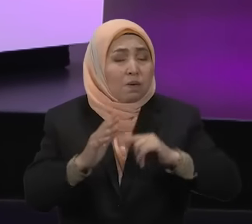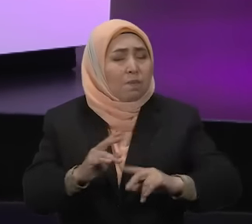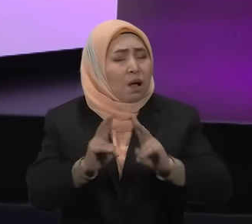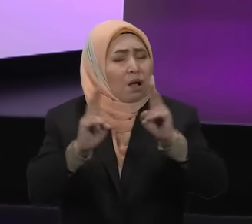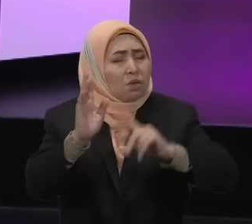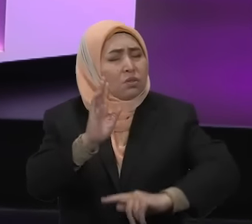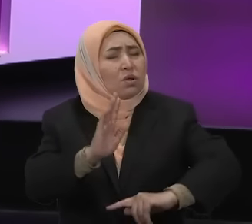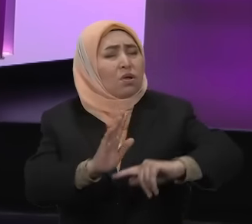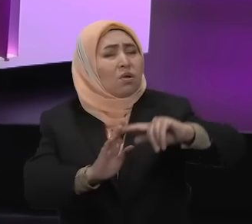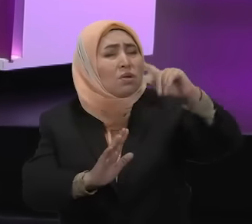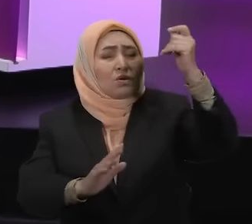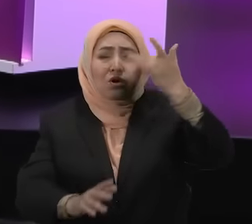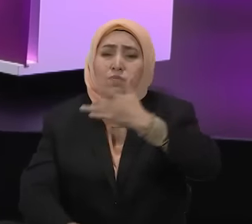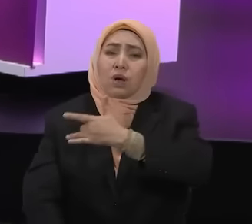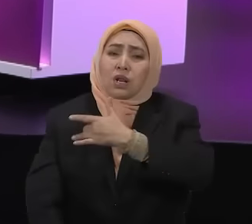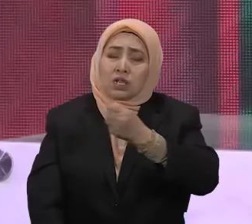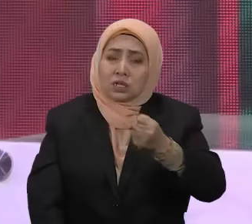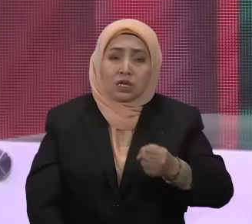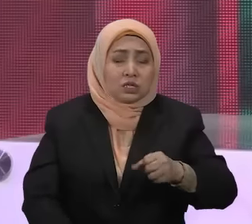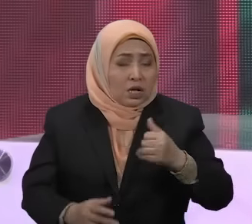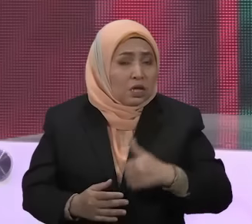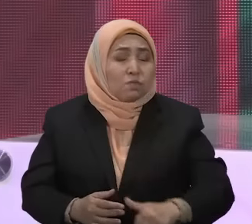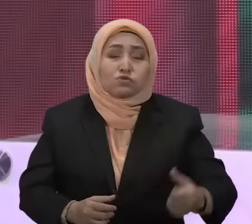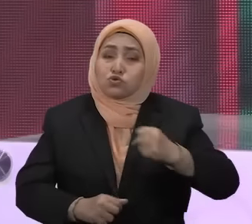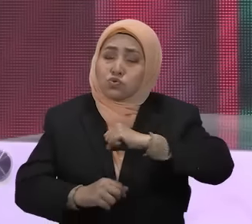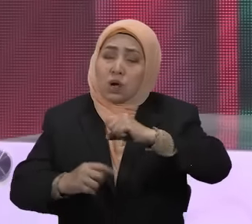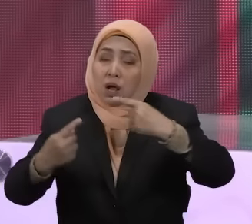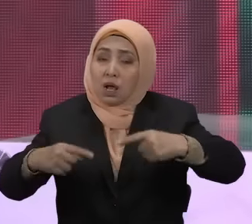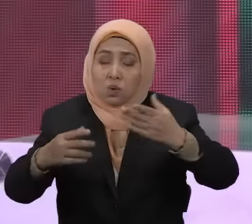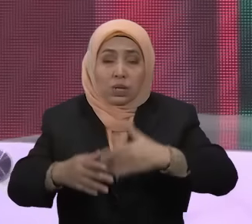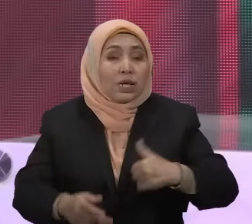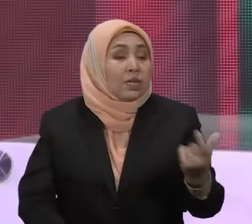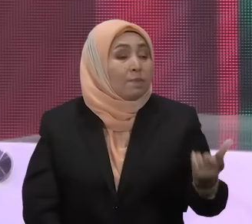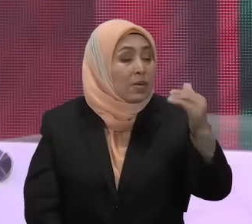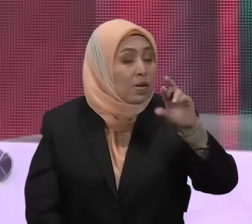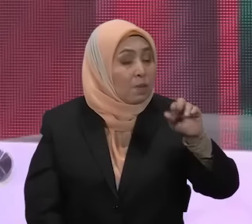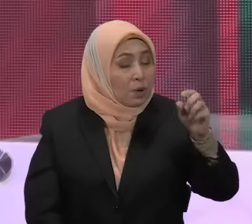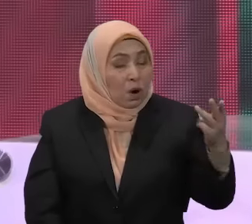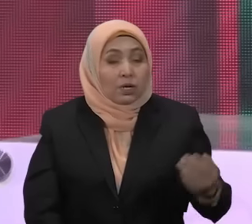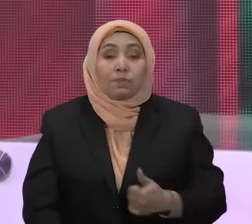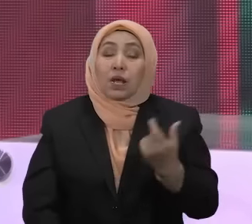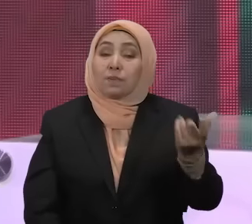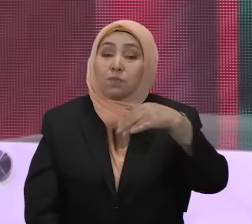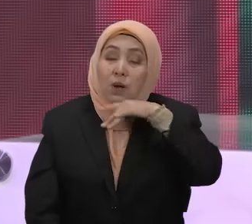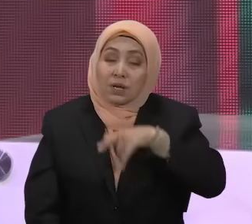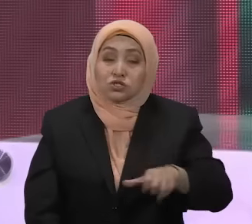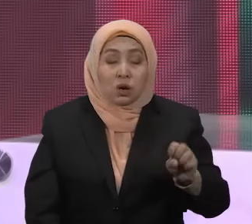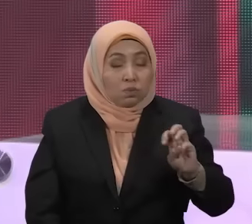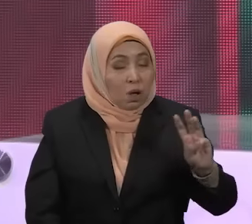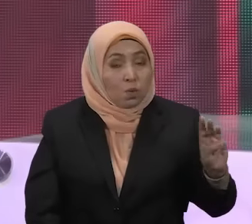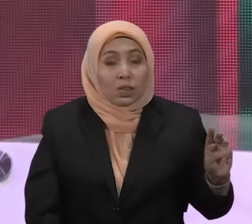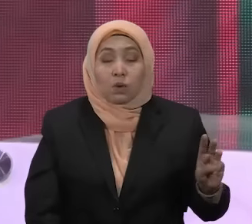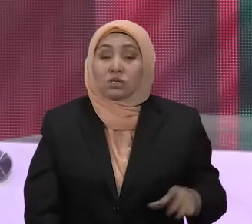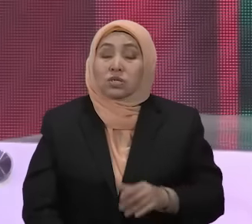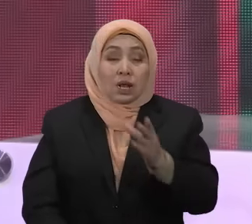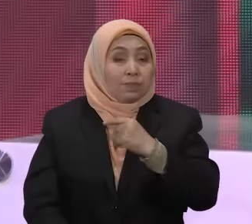puncak kepada keimanan. Ya, keimanan yang diperjuangkan oleh Nabi Ibrahim, yang diperjuangkan oleh Nabi Muhammad sallallahu alaihi wasallam,